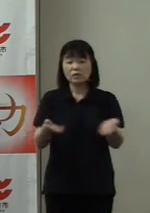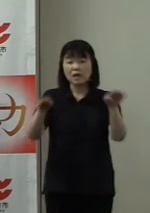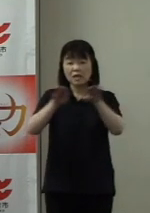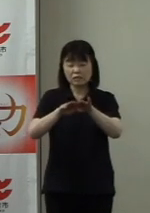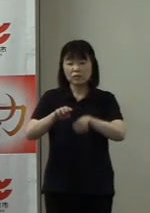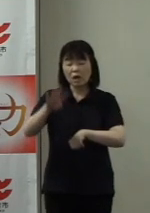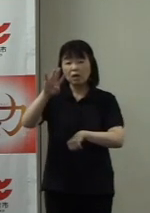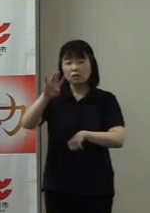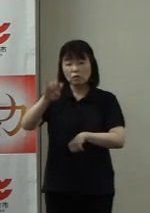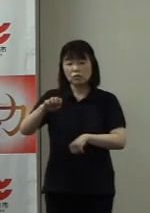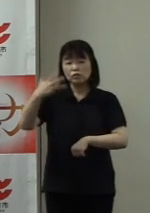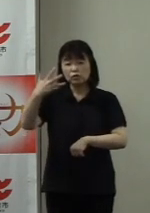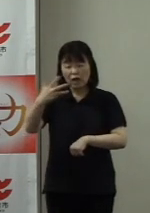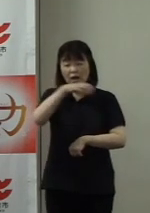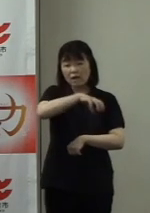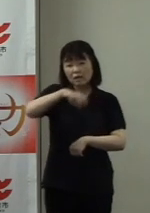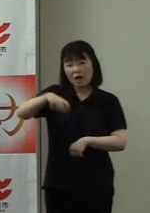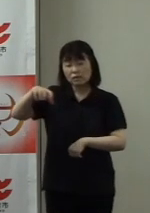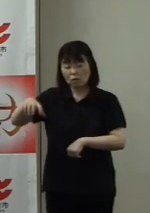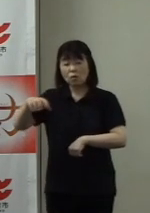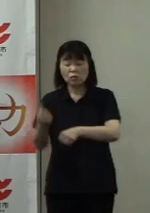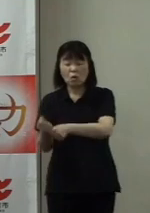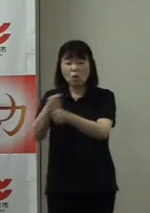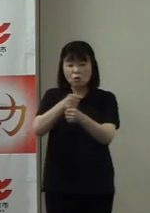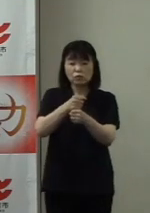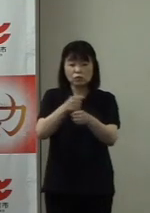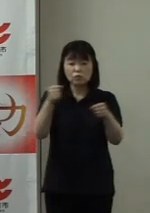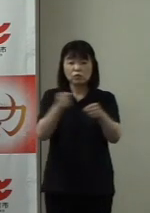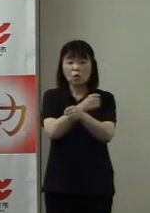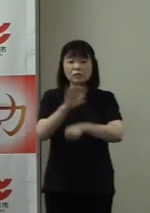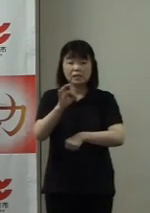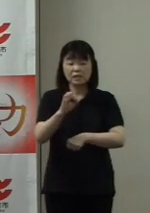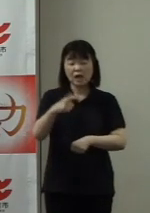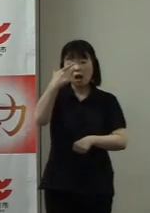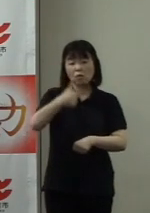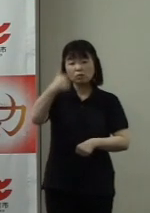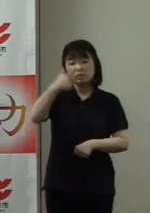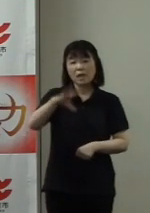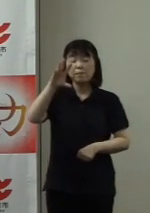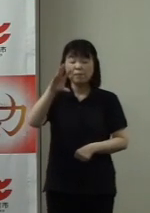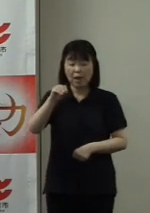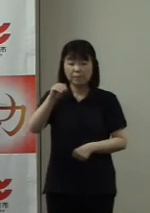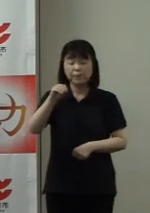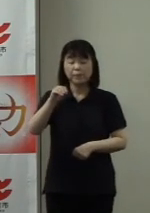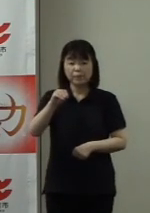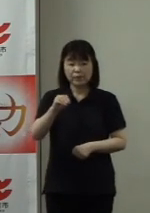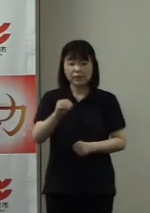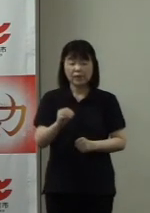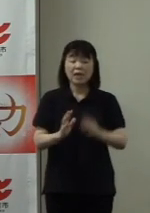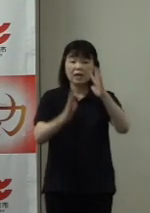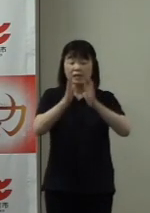の復旧費等で6000万円であります。林道の